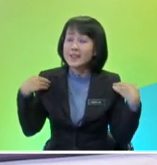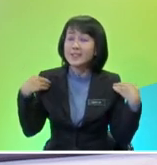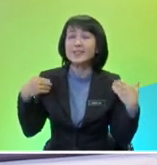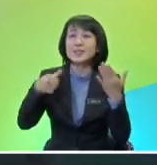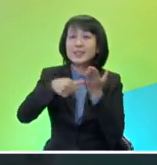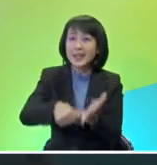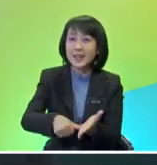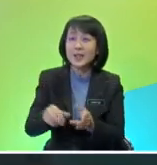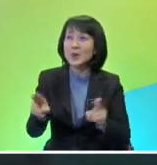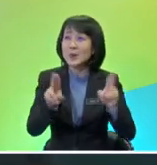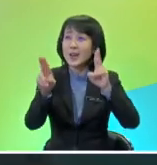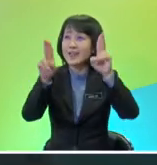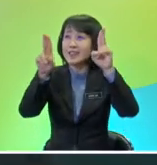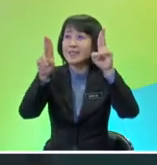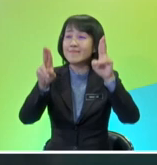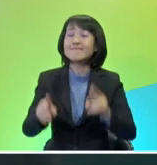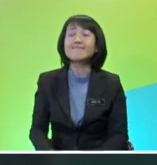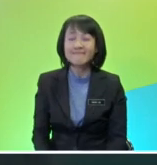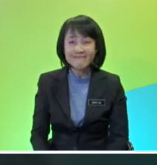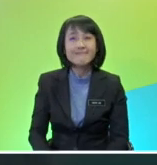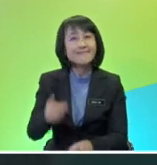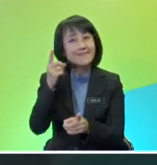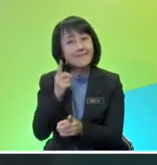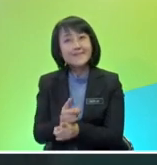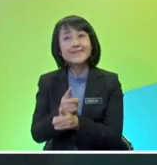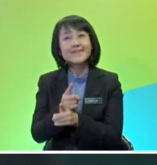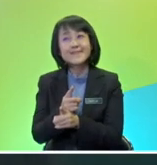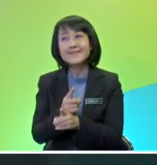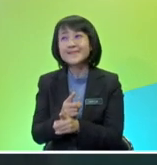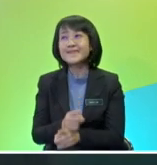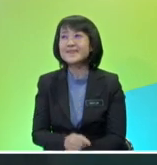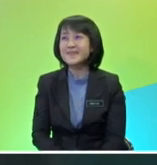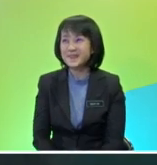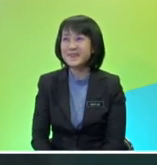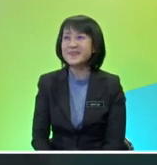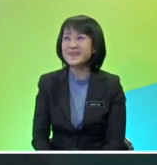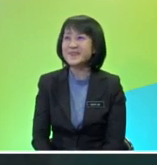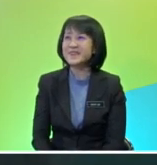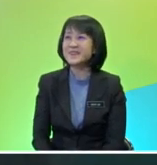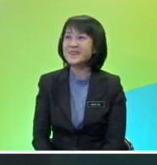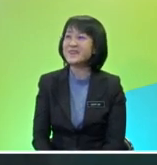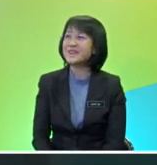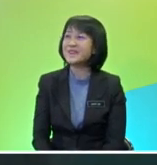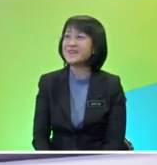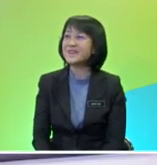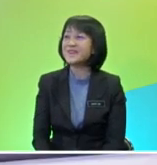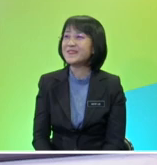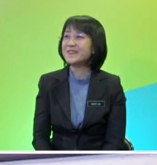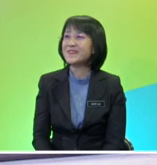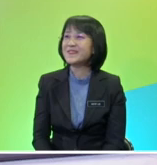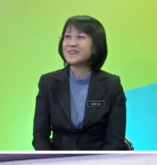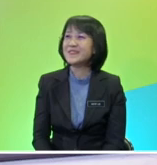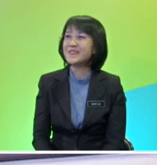situ. Betul tak? Betul tu, cikgu. Okey, baiklah. Penat-penat saya tiup ni tak ada ganjaran ke, cikgu? Di hujung